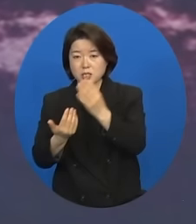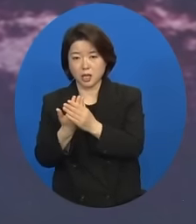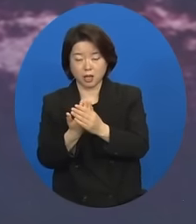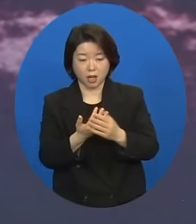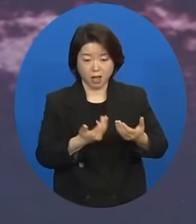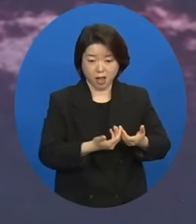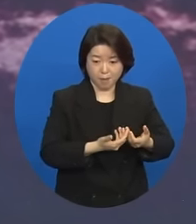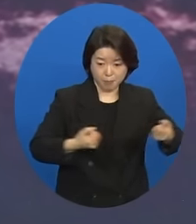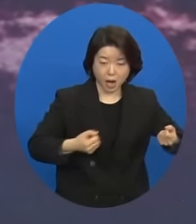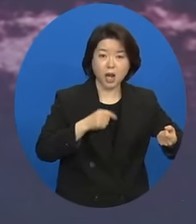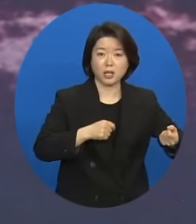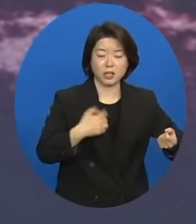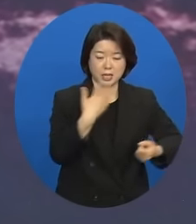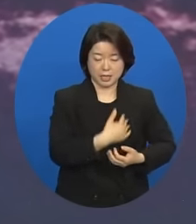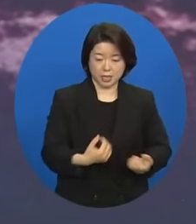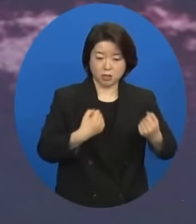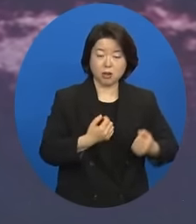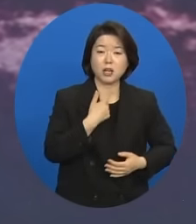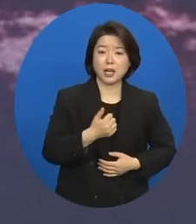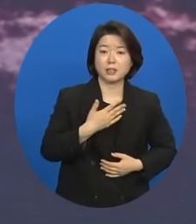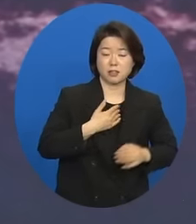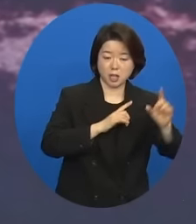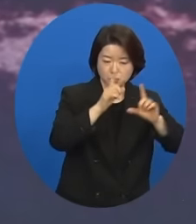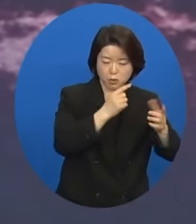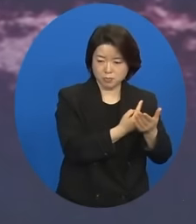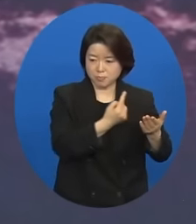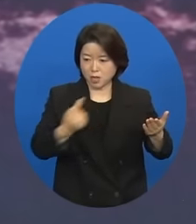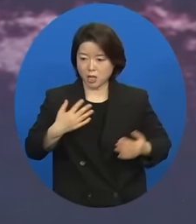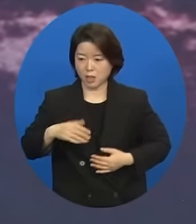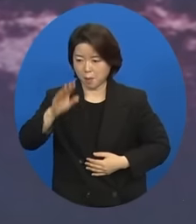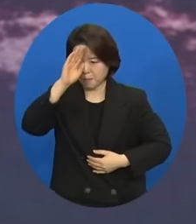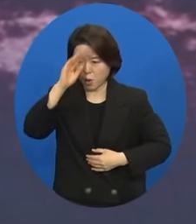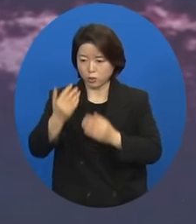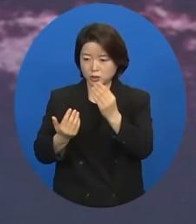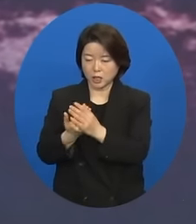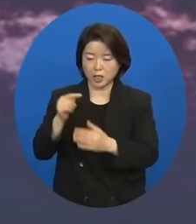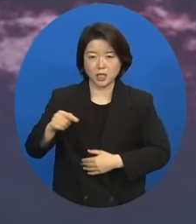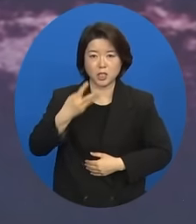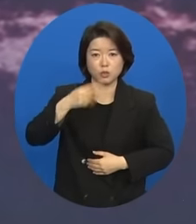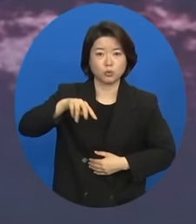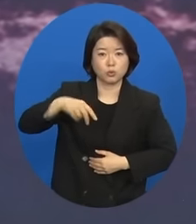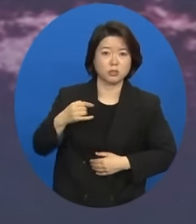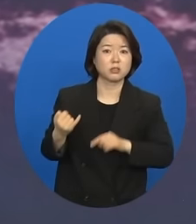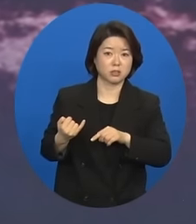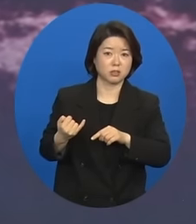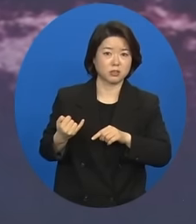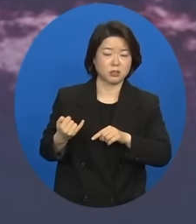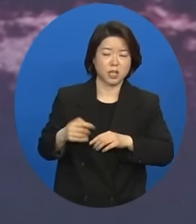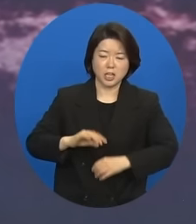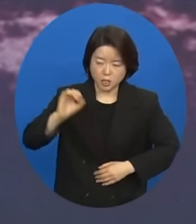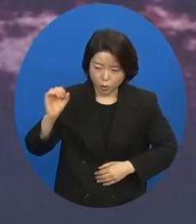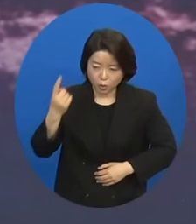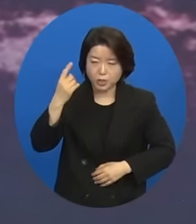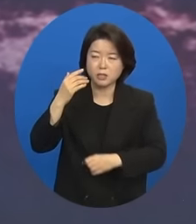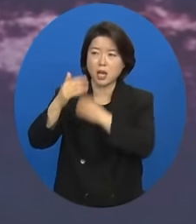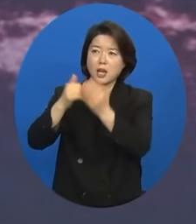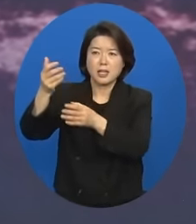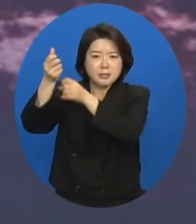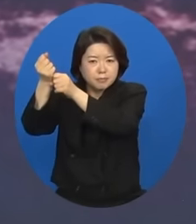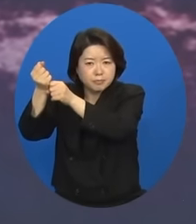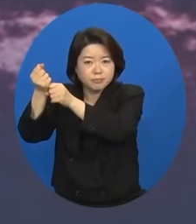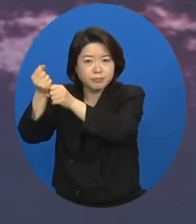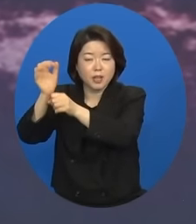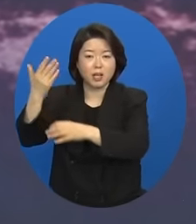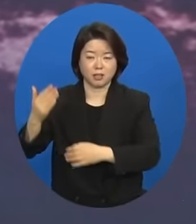건강했던 나의 모습에서는 리가 되진 거 같은 하여서 하나님을 붙잡게 되어지는